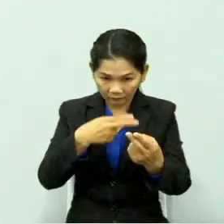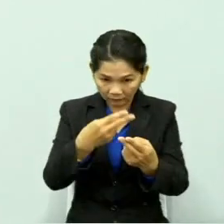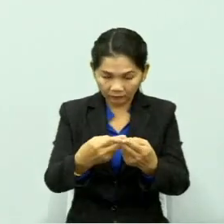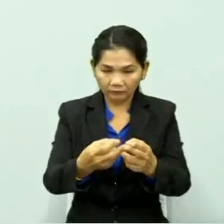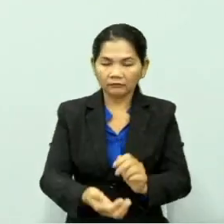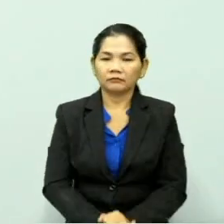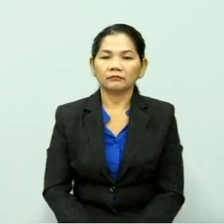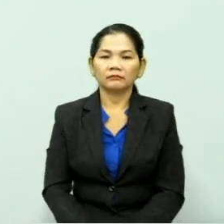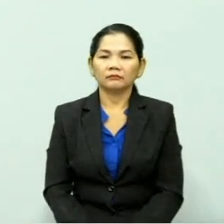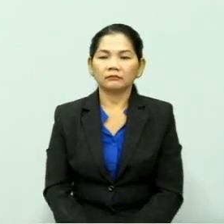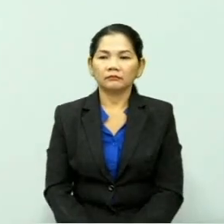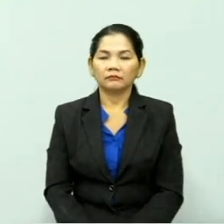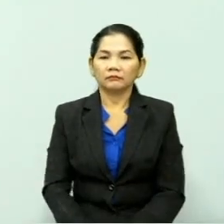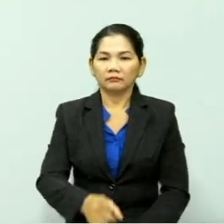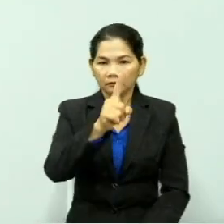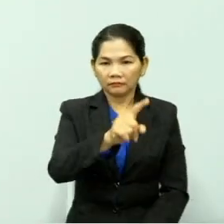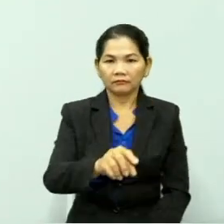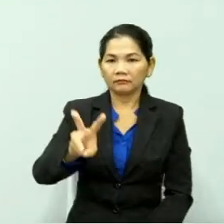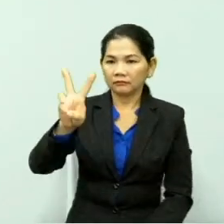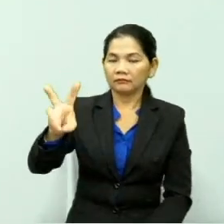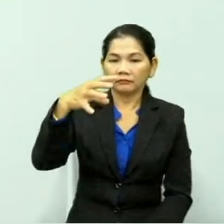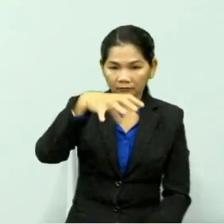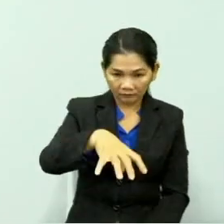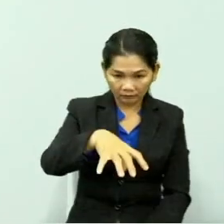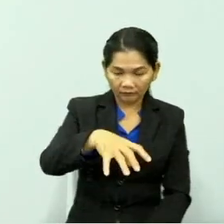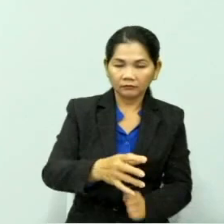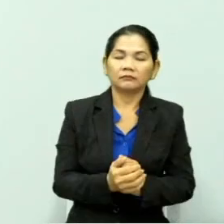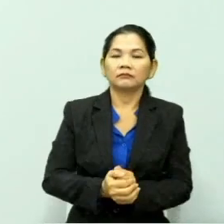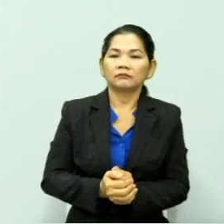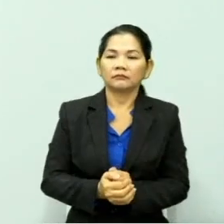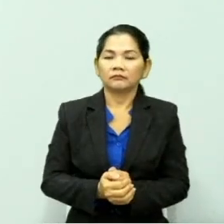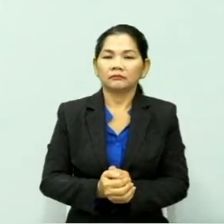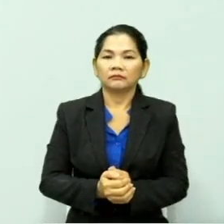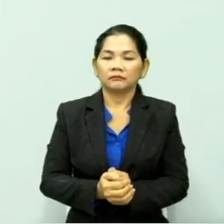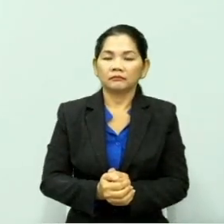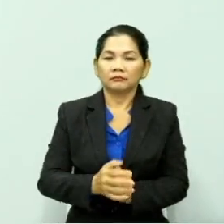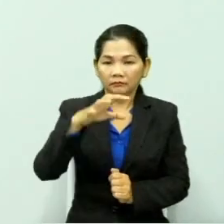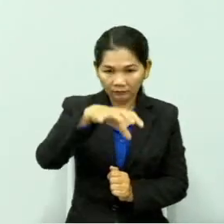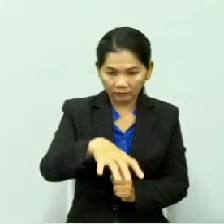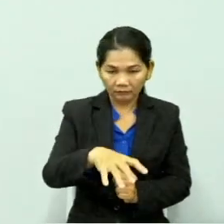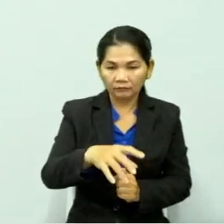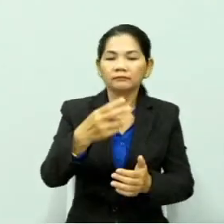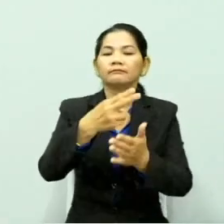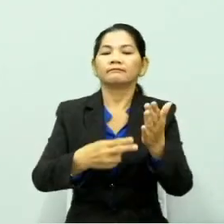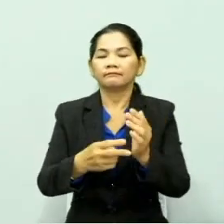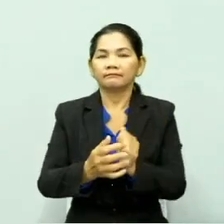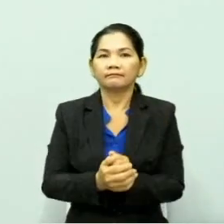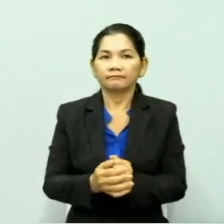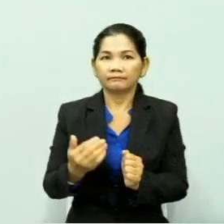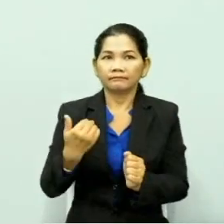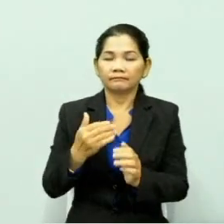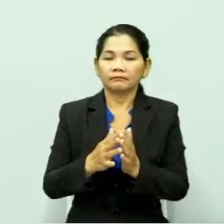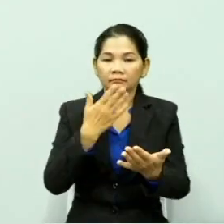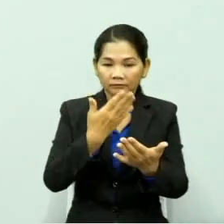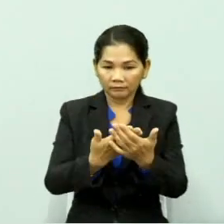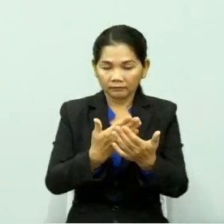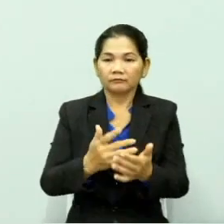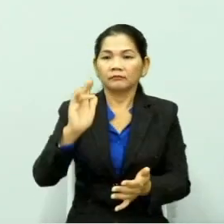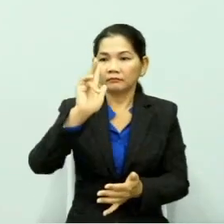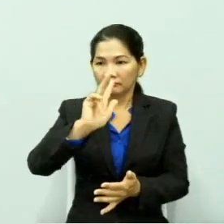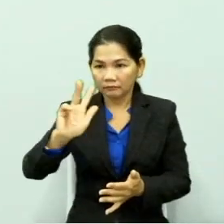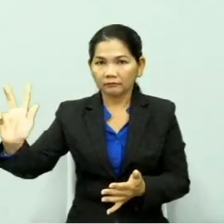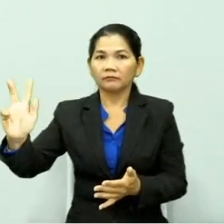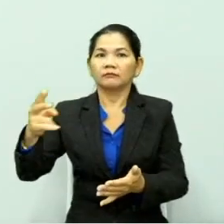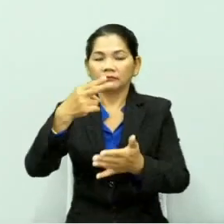con cha ta đọc bấy cần lại nâng ạ ta miên chà cần lại ở vầy khả chà rồi có miên chmú pra sát ở vầy